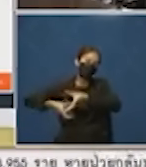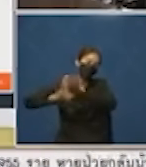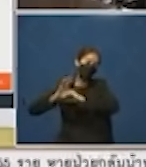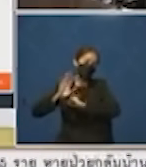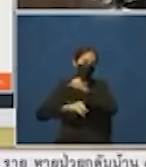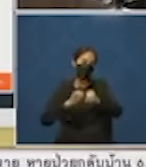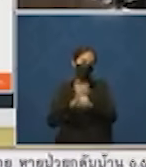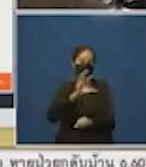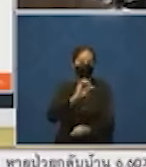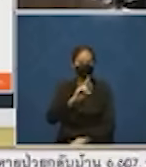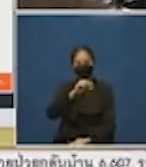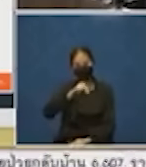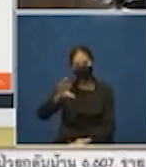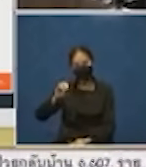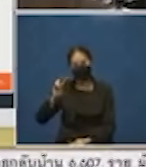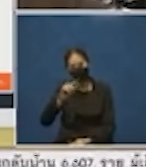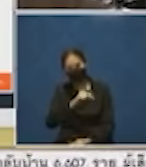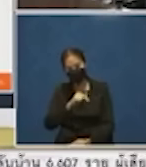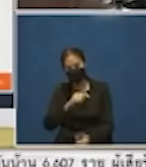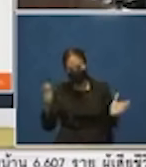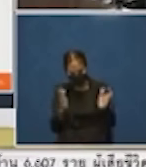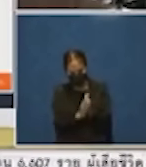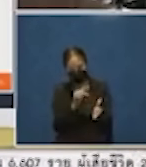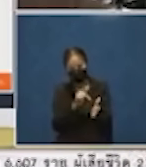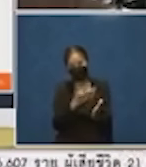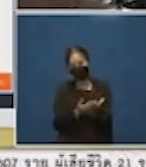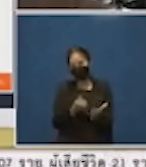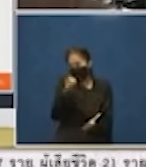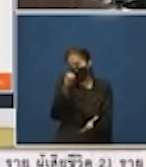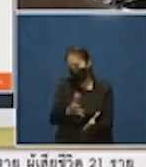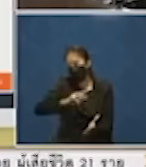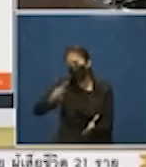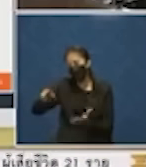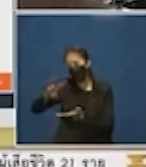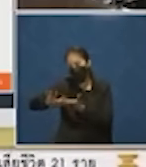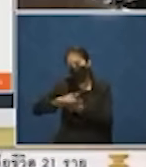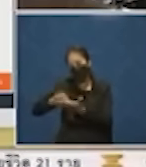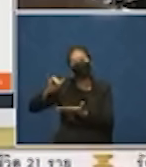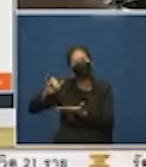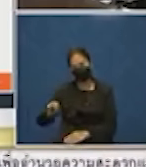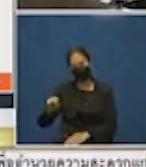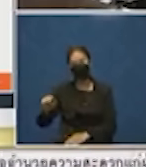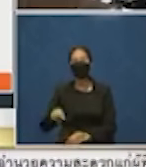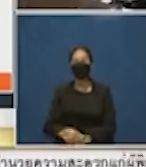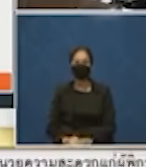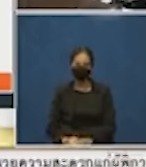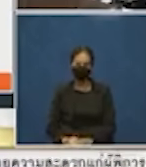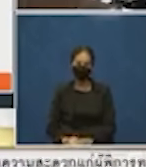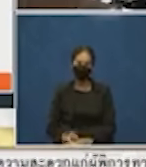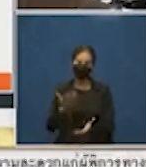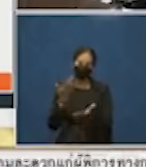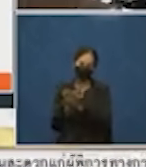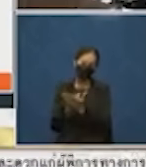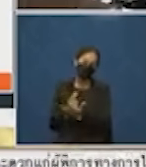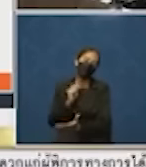คือคิดว่าเอาเงินใส่เพื่อหวังประโยชน์วันข้างหน้าหลายเรื่องใช่ครับเ